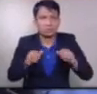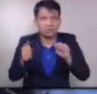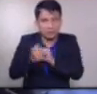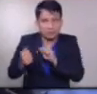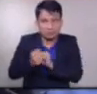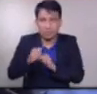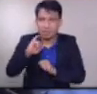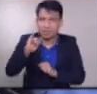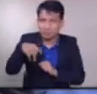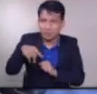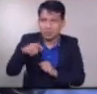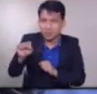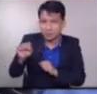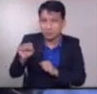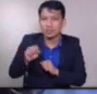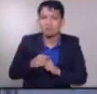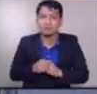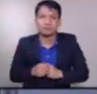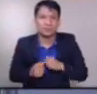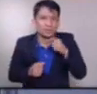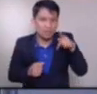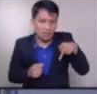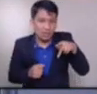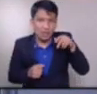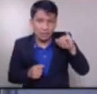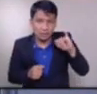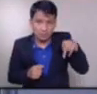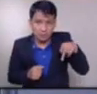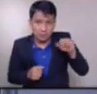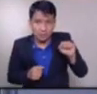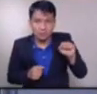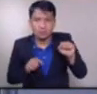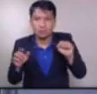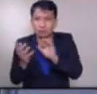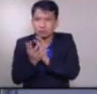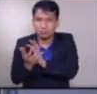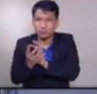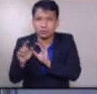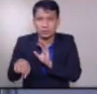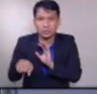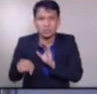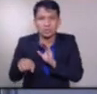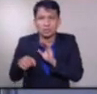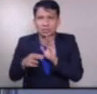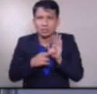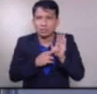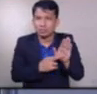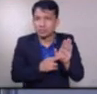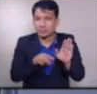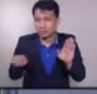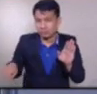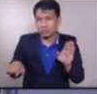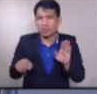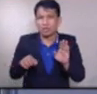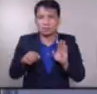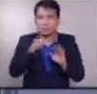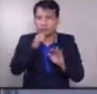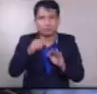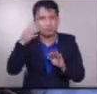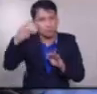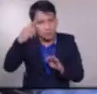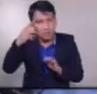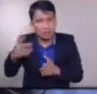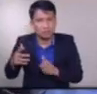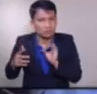sabihin ng IPS. Okay. So yung IPS na yan po ay community endorsement, hindi po yan ay political endorsement. So